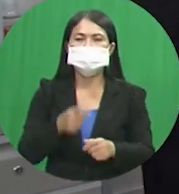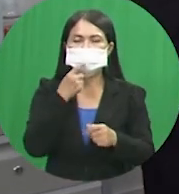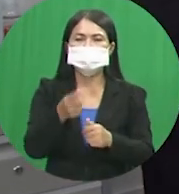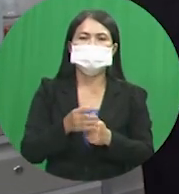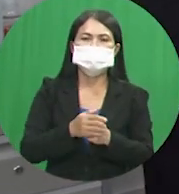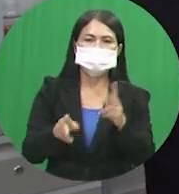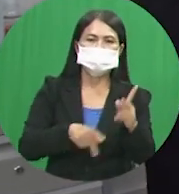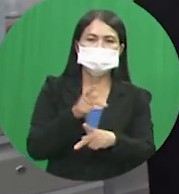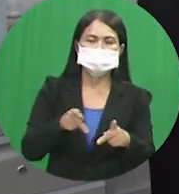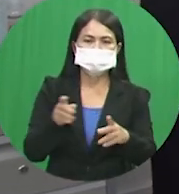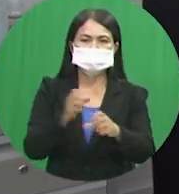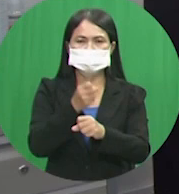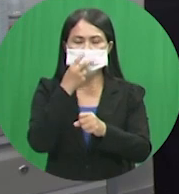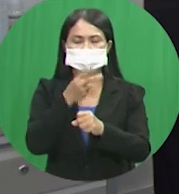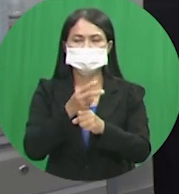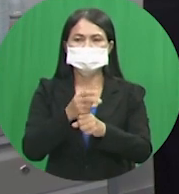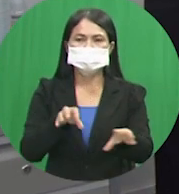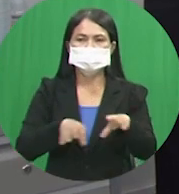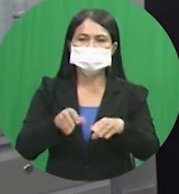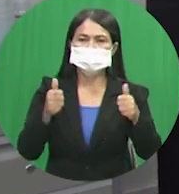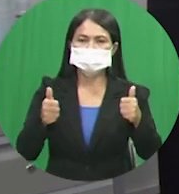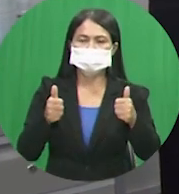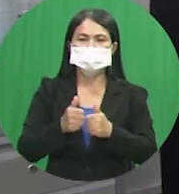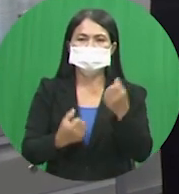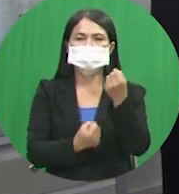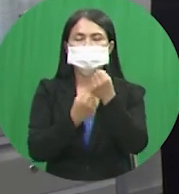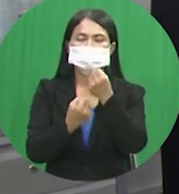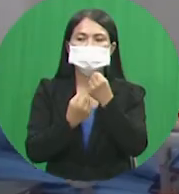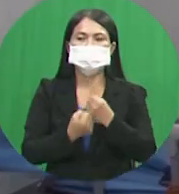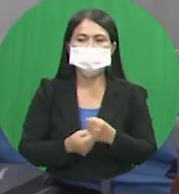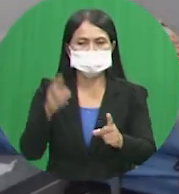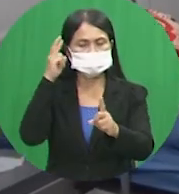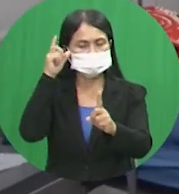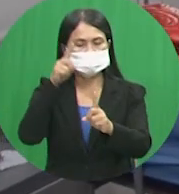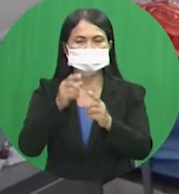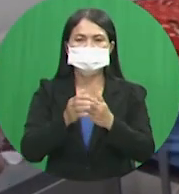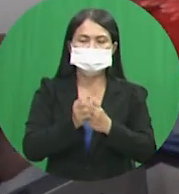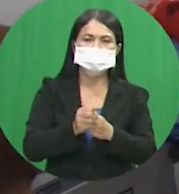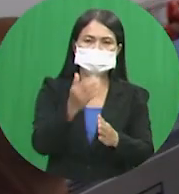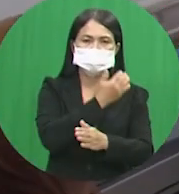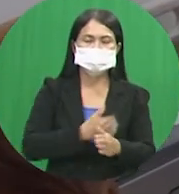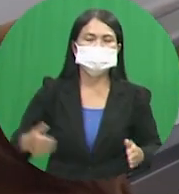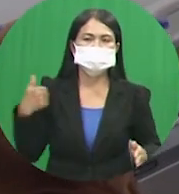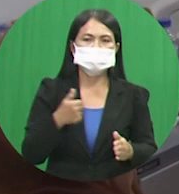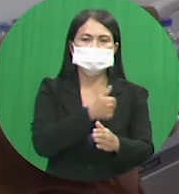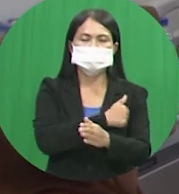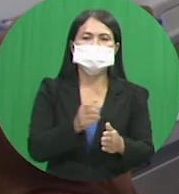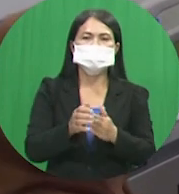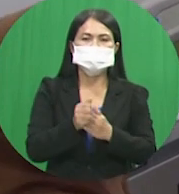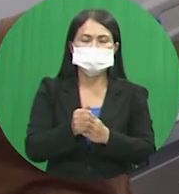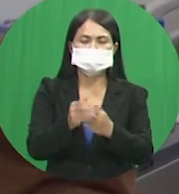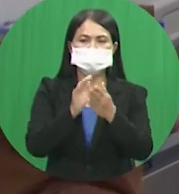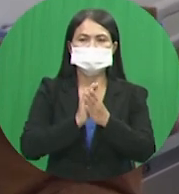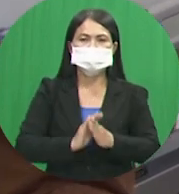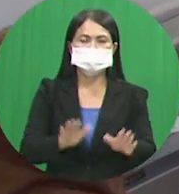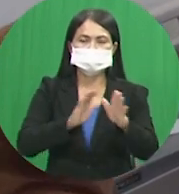ថាប្រជាពលរដ្ឋបានមើលឃើញអំពើល្អនិងគាំទ្រគោលនយោបាយដឹកនាំរបស់សម្ដេចតេជោដែលនាំមកនូវសន្តិ